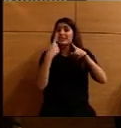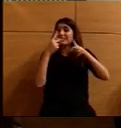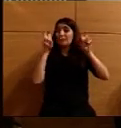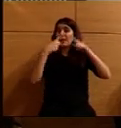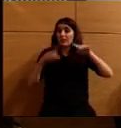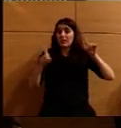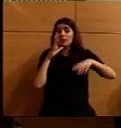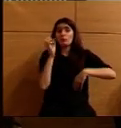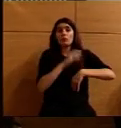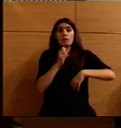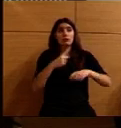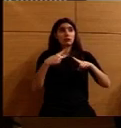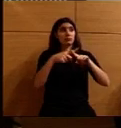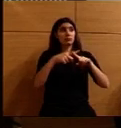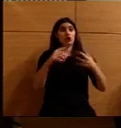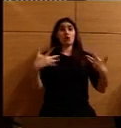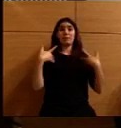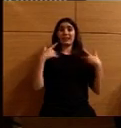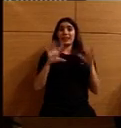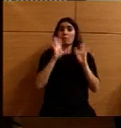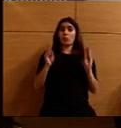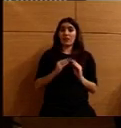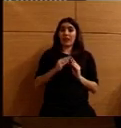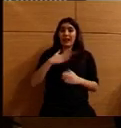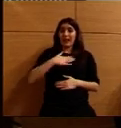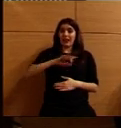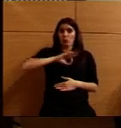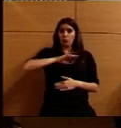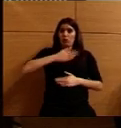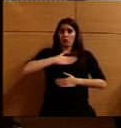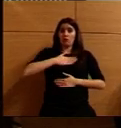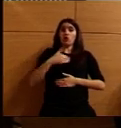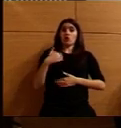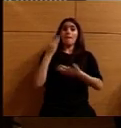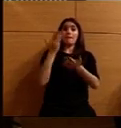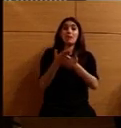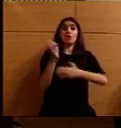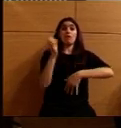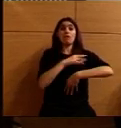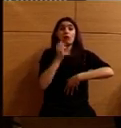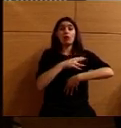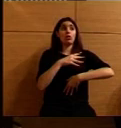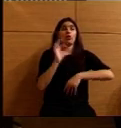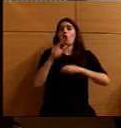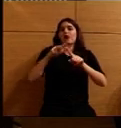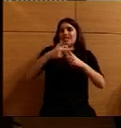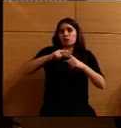atendre competències provincials, competències d'esta Diputació. I jo el que estic demanant és un fons de contingència o instrument que pressupostàriament